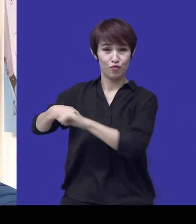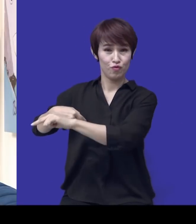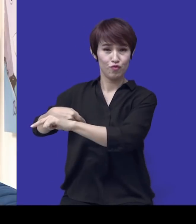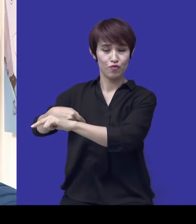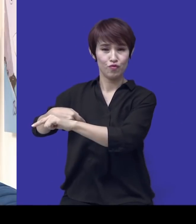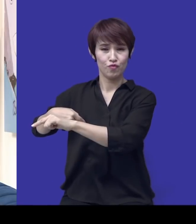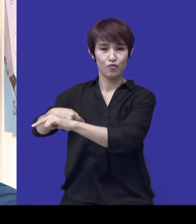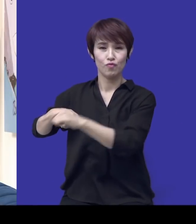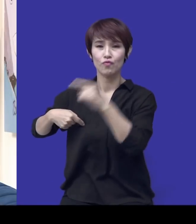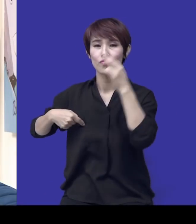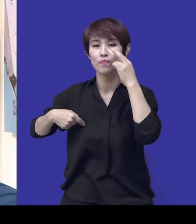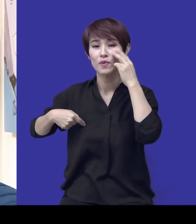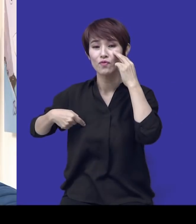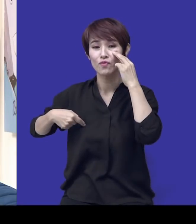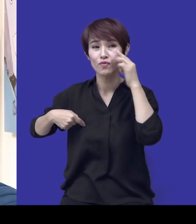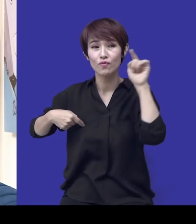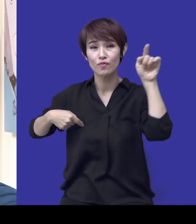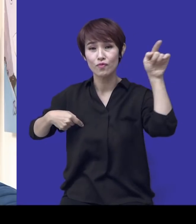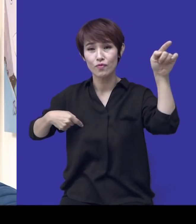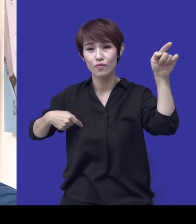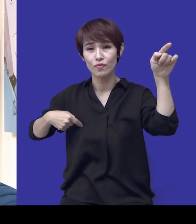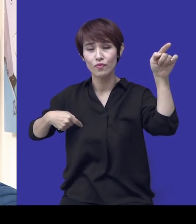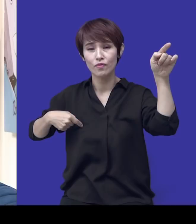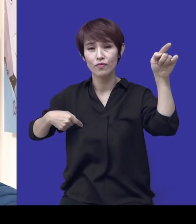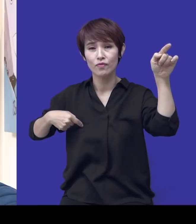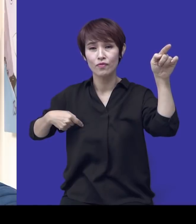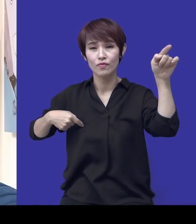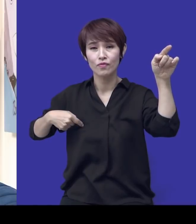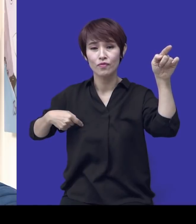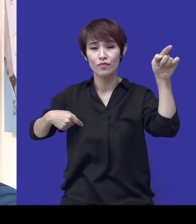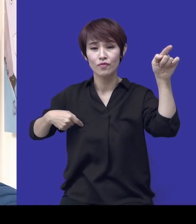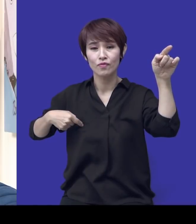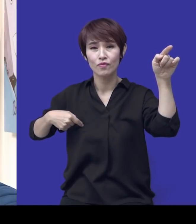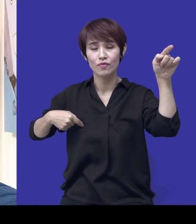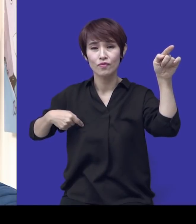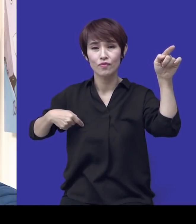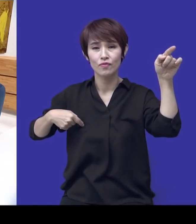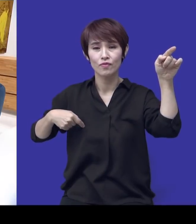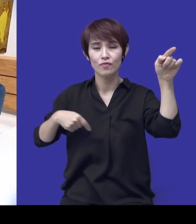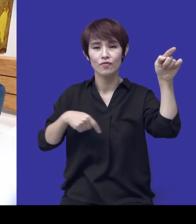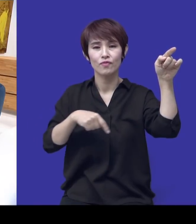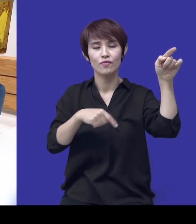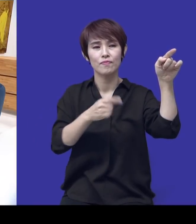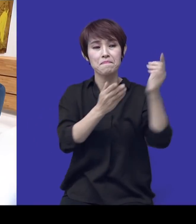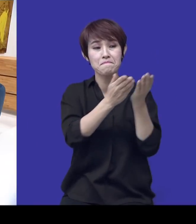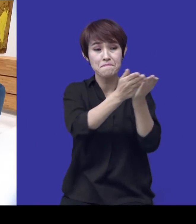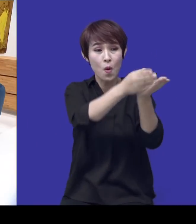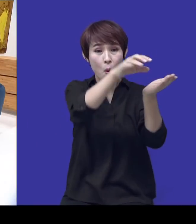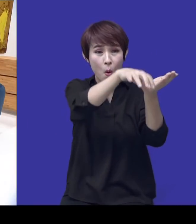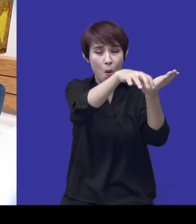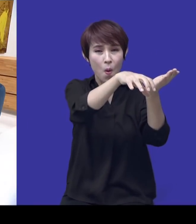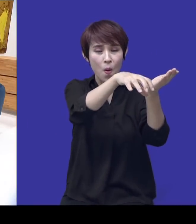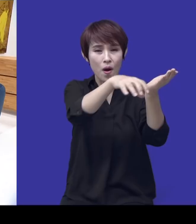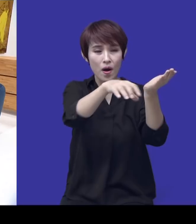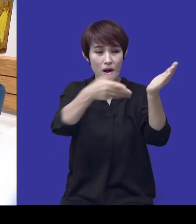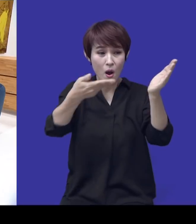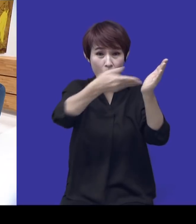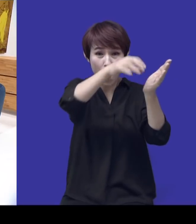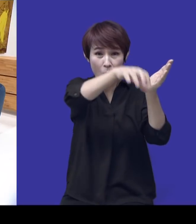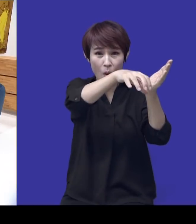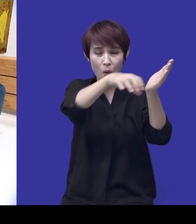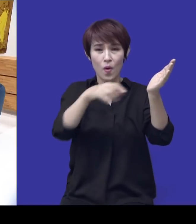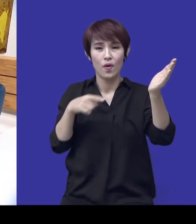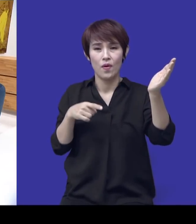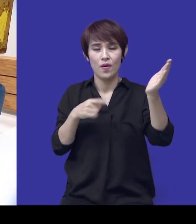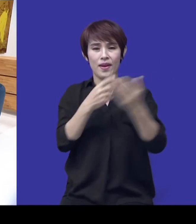이제 미국 거기 그 선박 선착장으로 업체에서 와서 항구로 예약하는